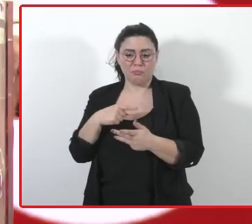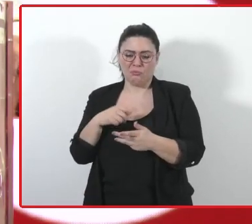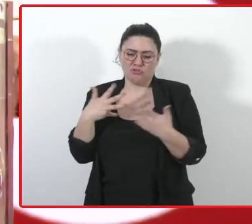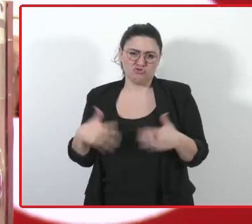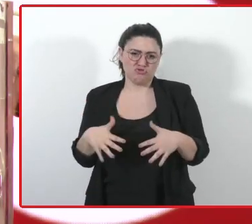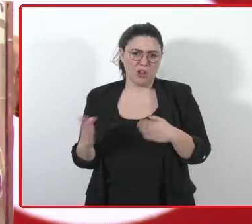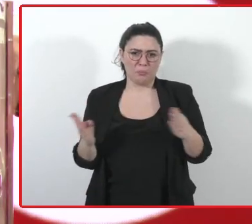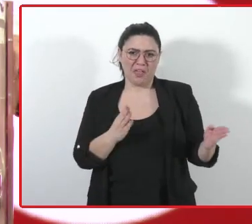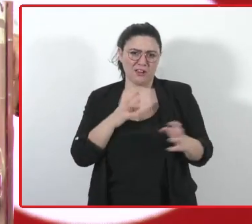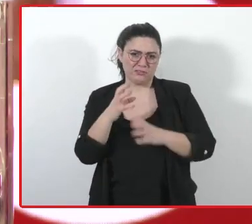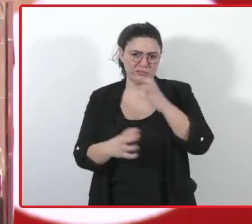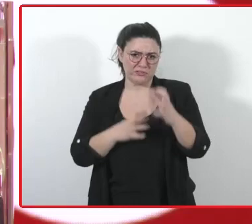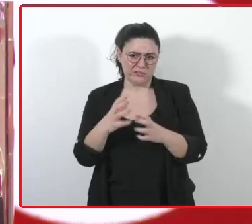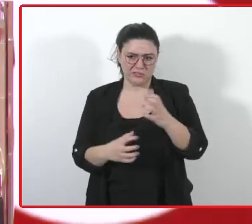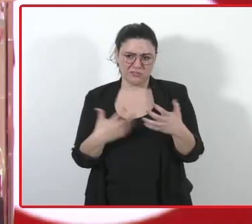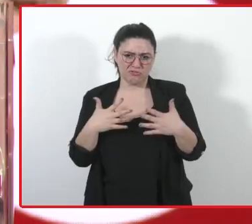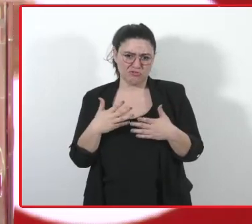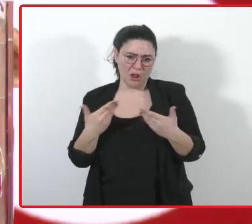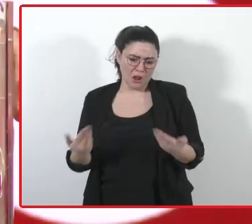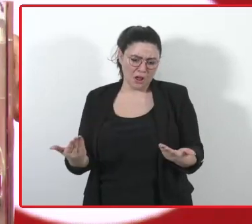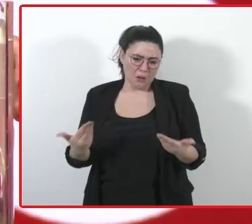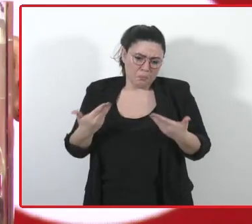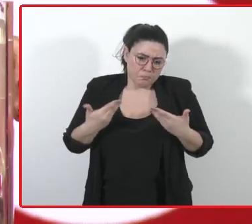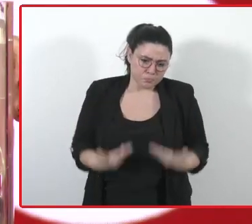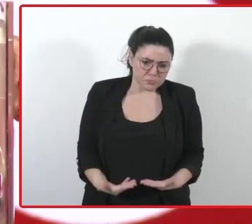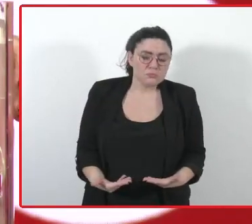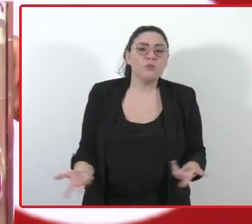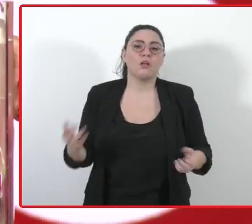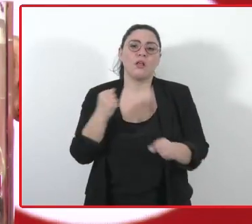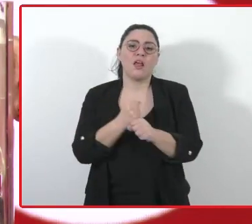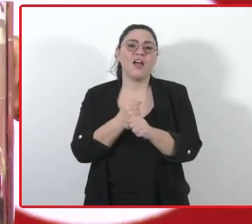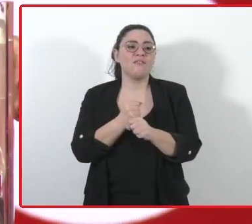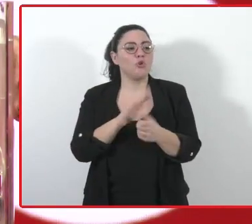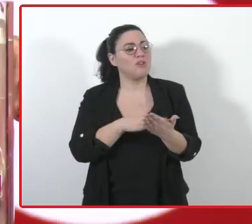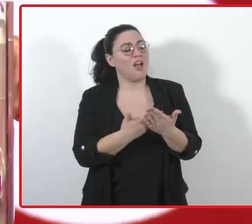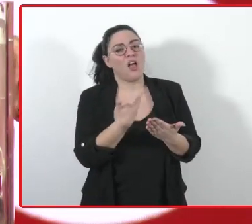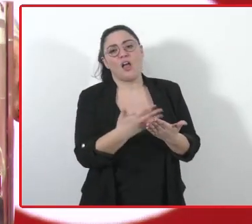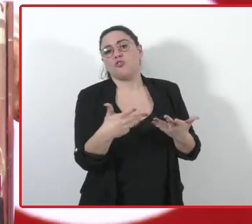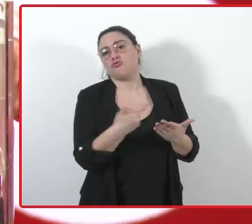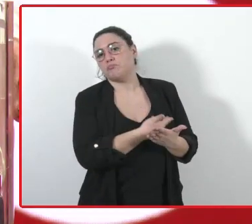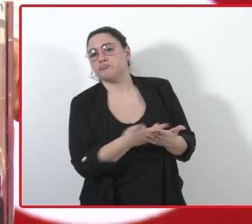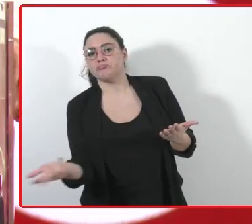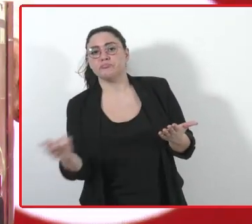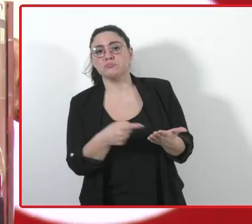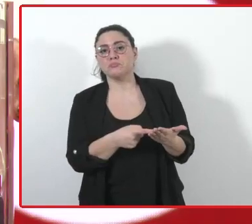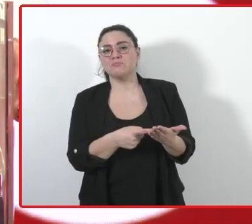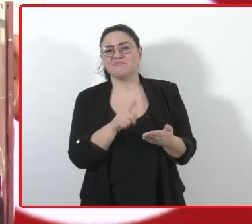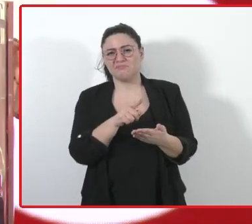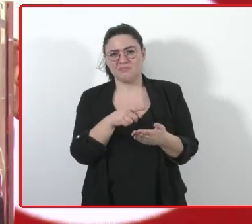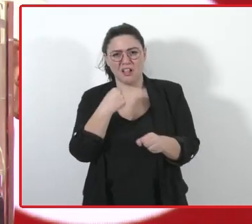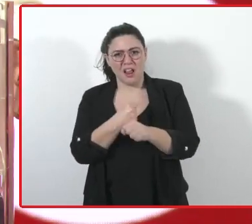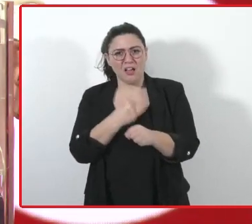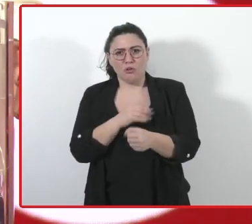in cui il lavoro ha perso il suo valore in cui lavoro è diventato incertezza